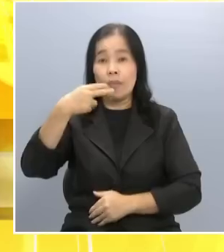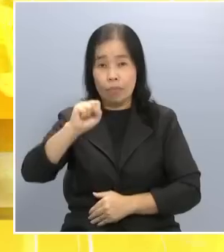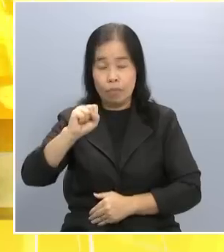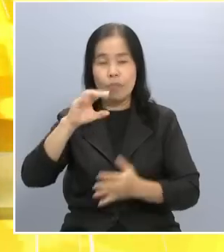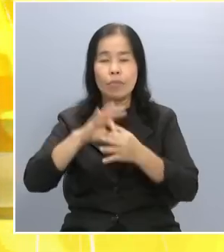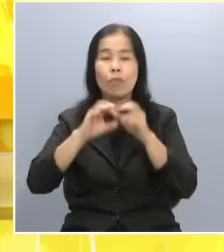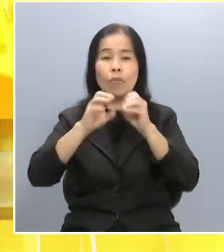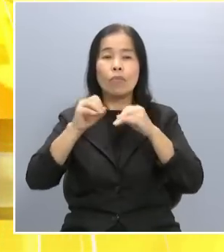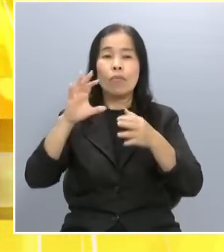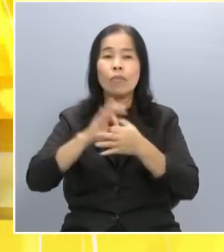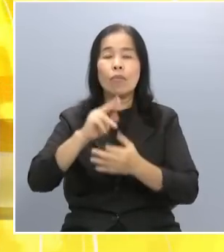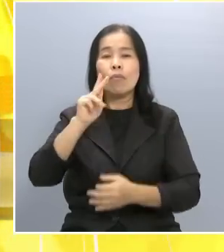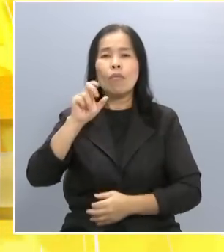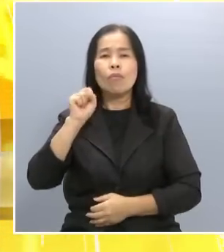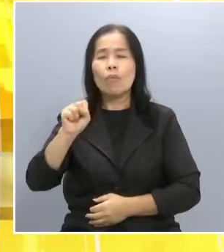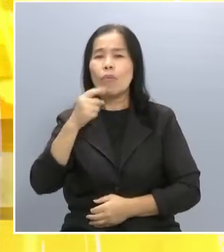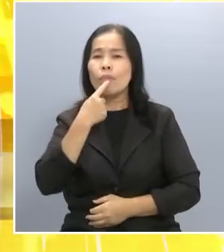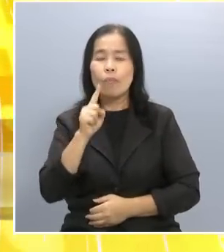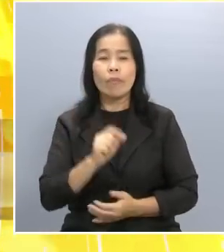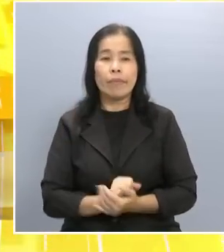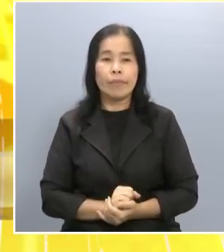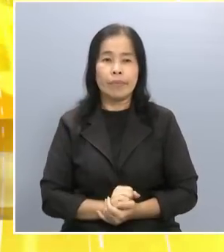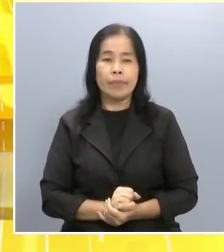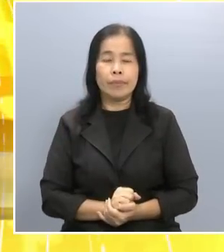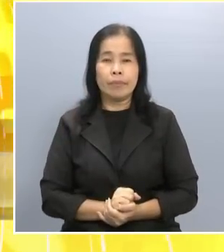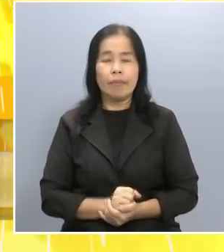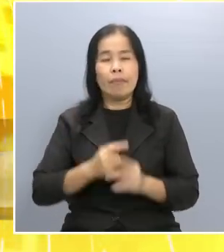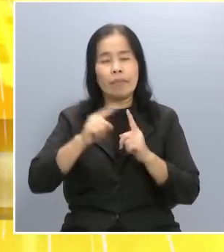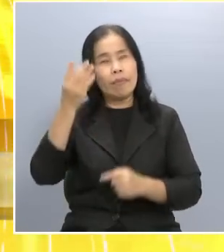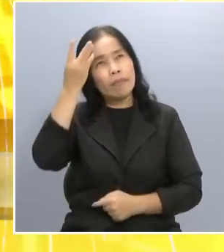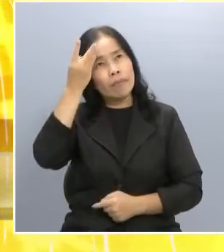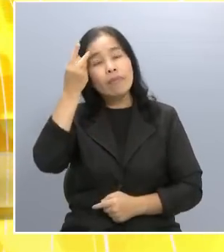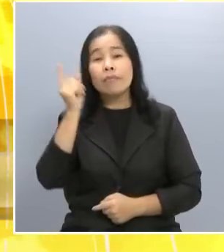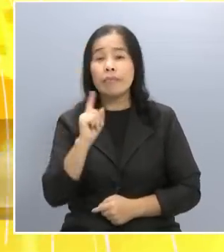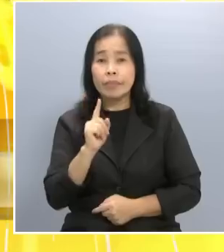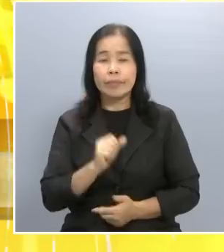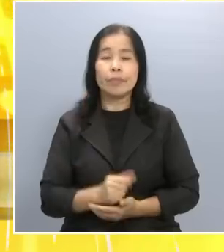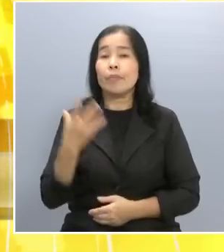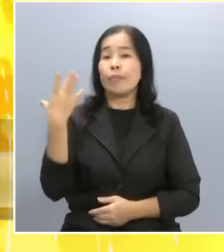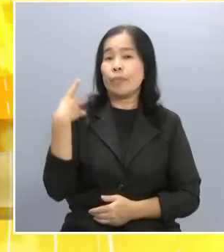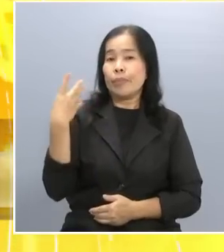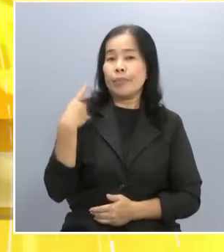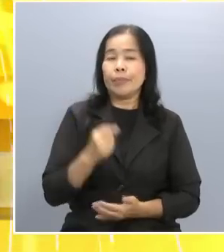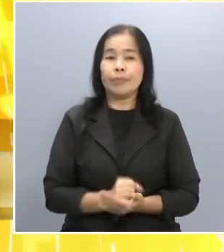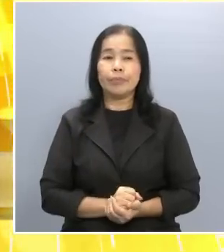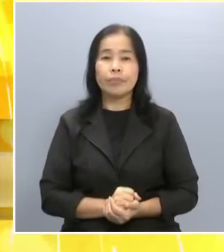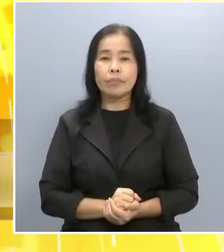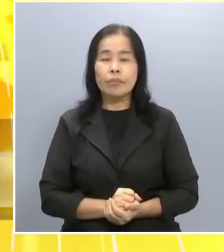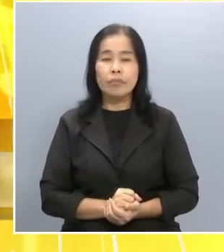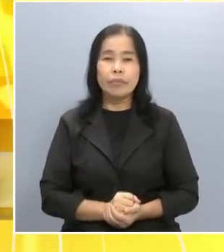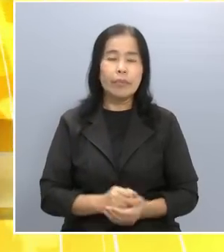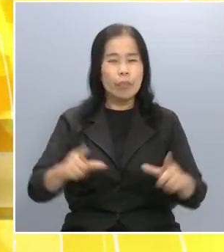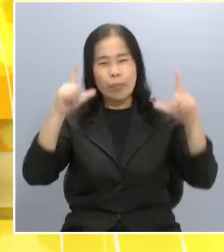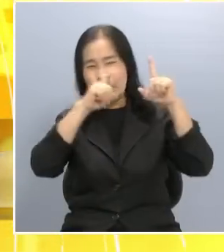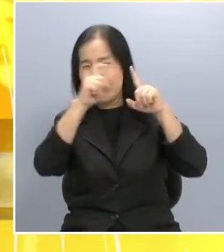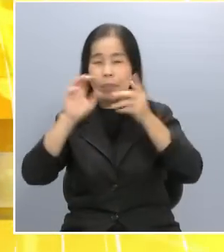ยืนยันอย่างนั้นประเด็นที่น่าคิดกันต่อไปก็คือว่าเมื่อวานหลังเกิดเรื่องทีแรก